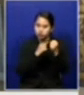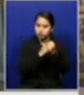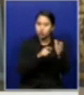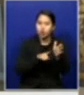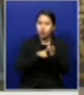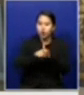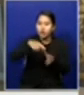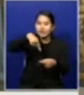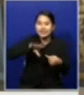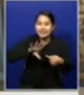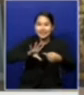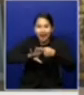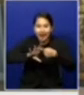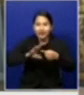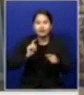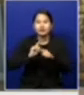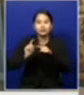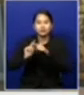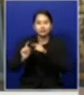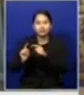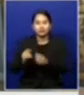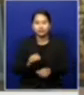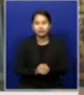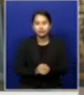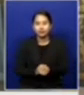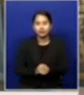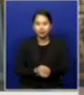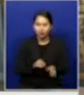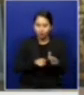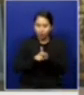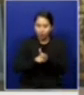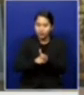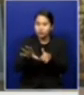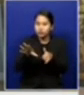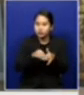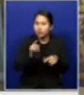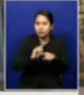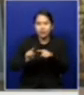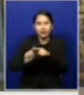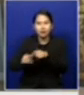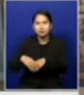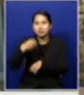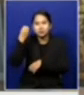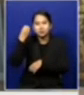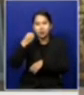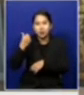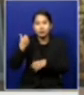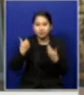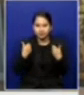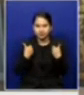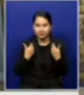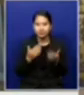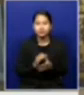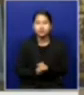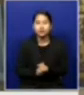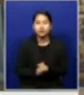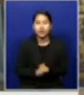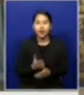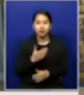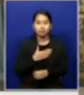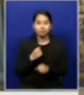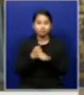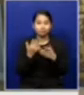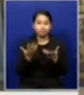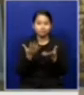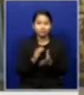โรคต่างๆมาโรคติดต่อต่างๆมามากมายแล้วก็ที่สำคัญคือเราสามารถที่จะ